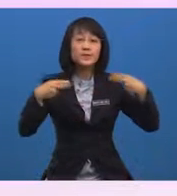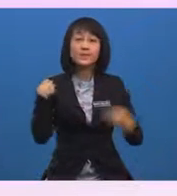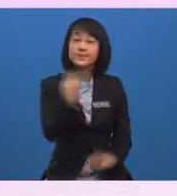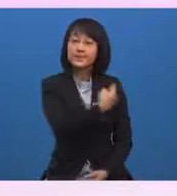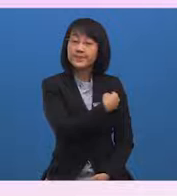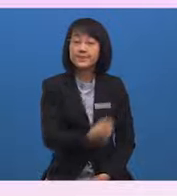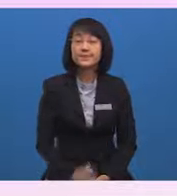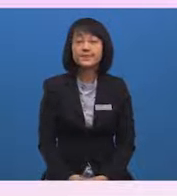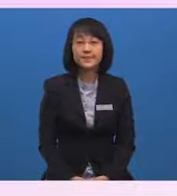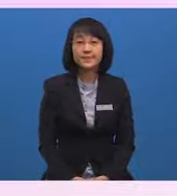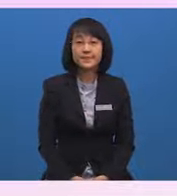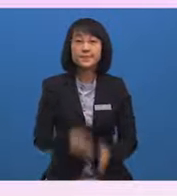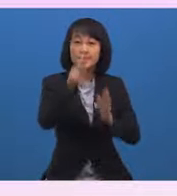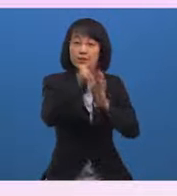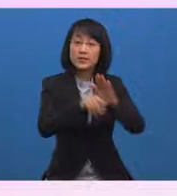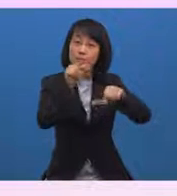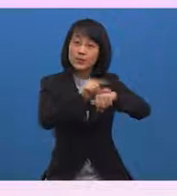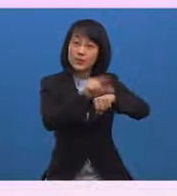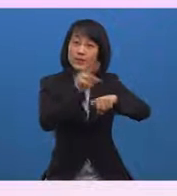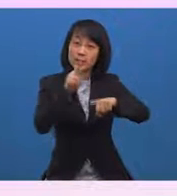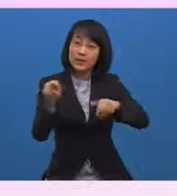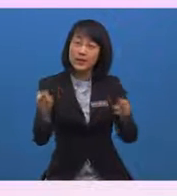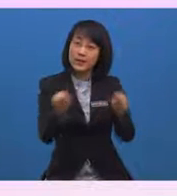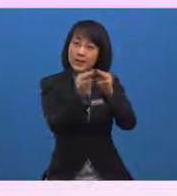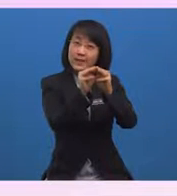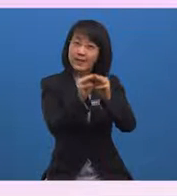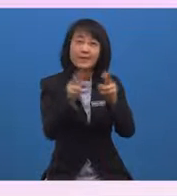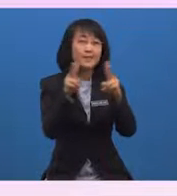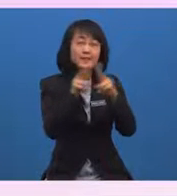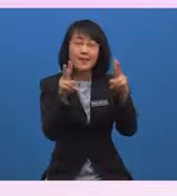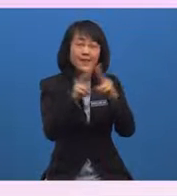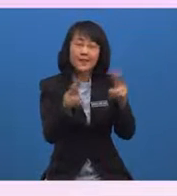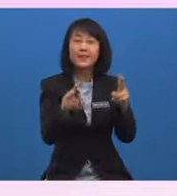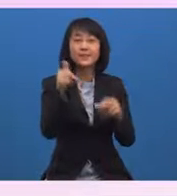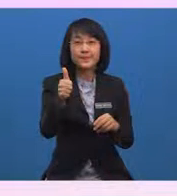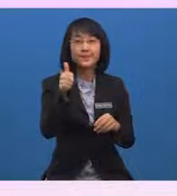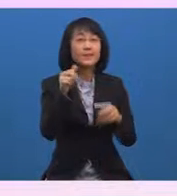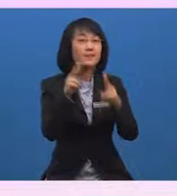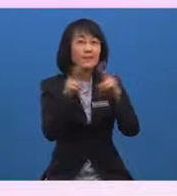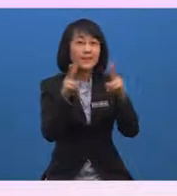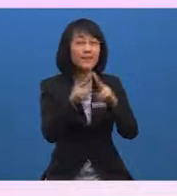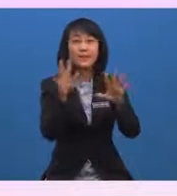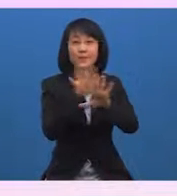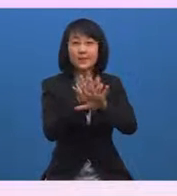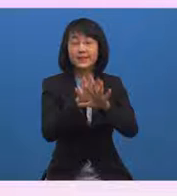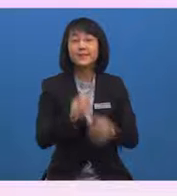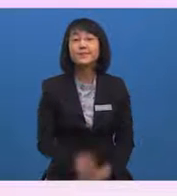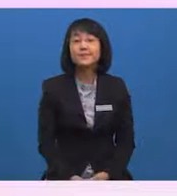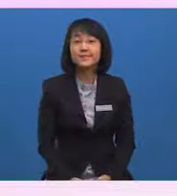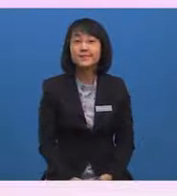magnet dalam kehidupan seharian kita sangat banyak, murid-murid. Mari kita lihat